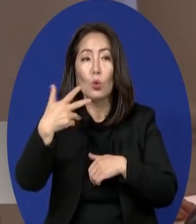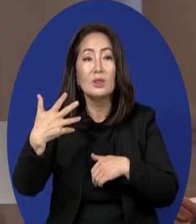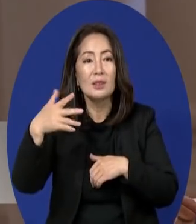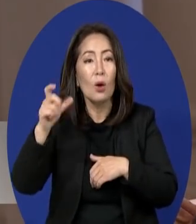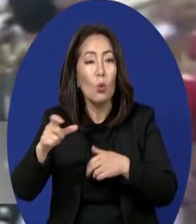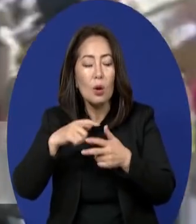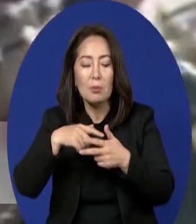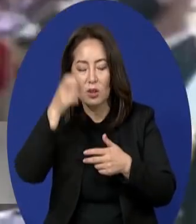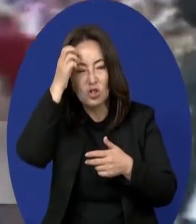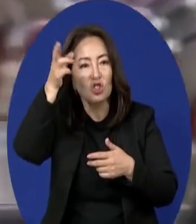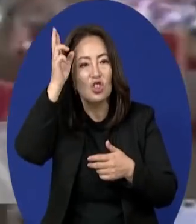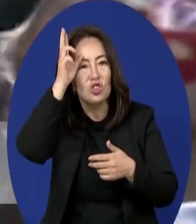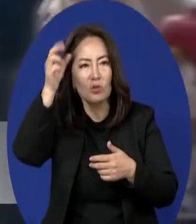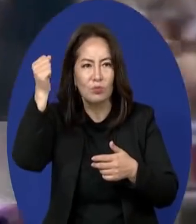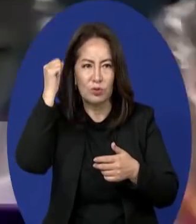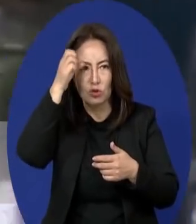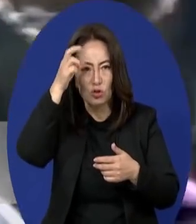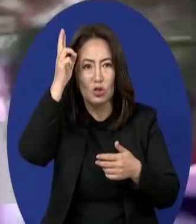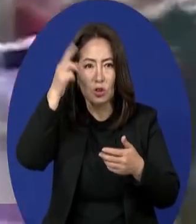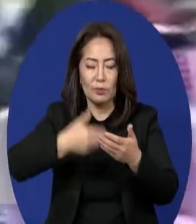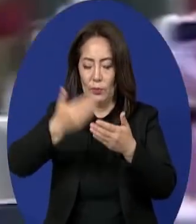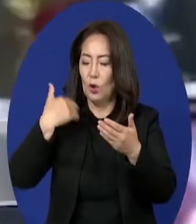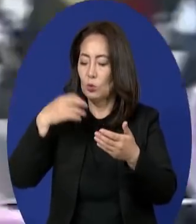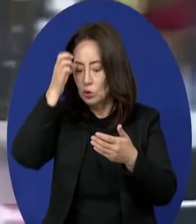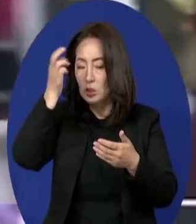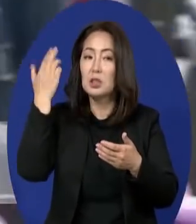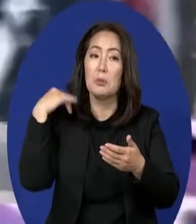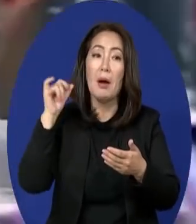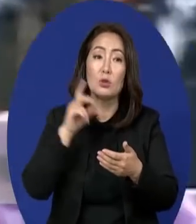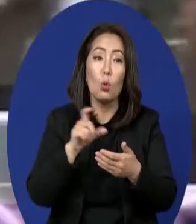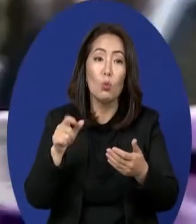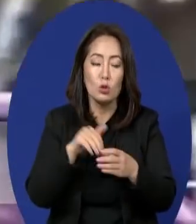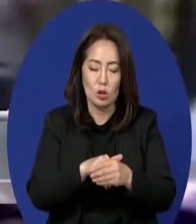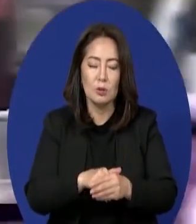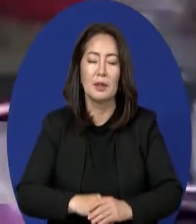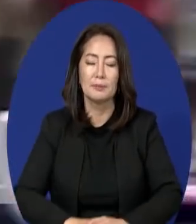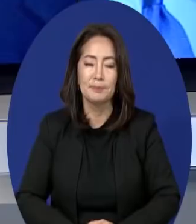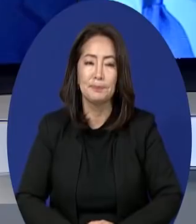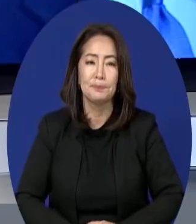удирдах, засаглаж байгаа удирдахч болон өмнө нь төр засгийн эрх барьж байсан улс төрчид багтсан байна.